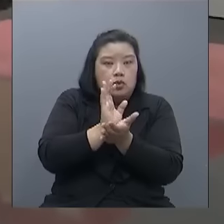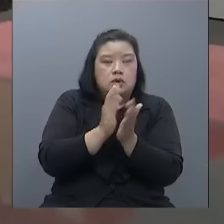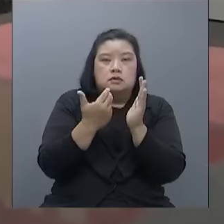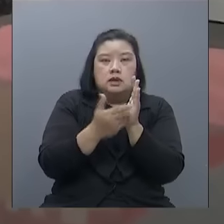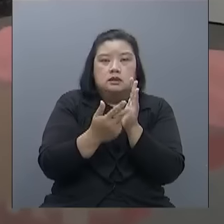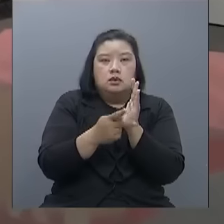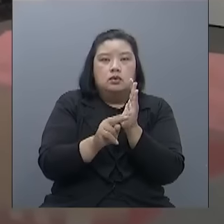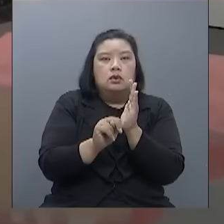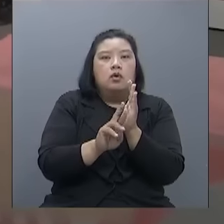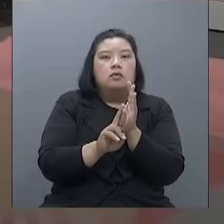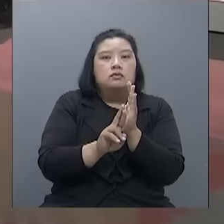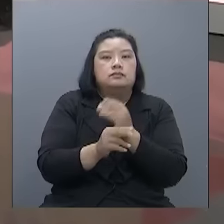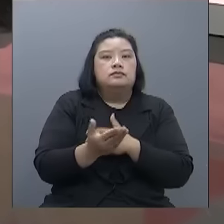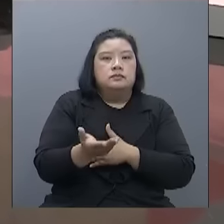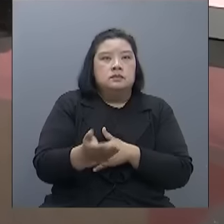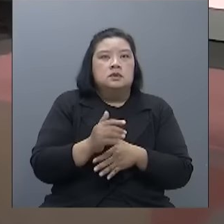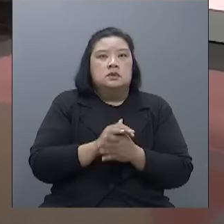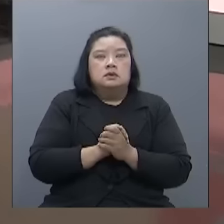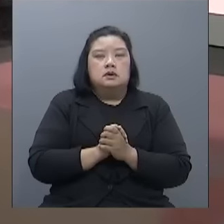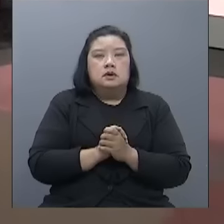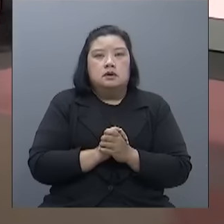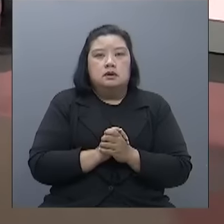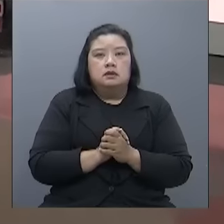ลนครคุณพจนีคะ